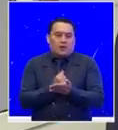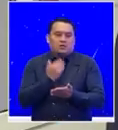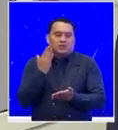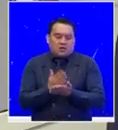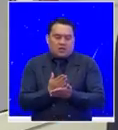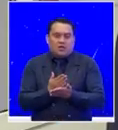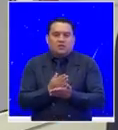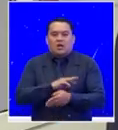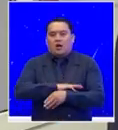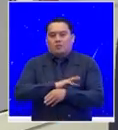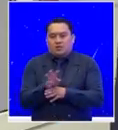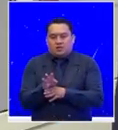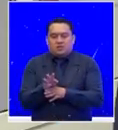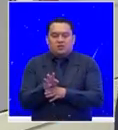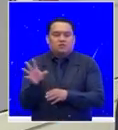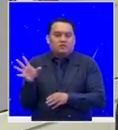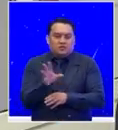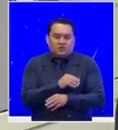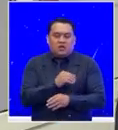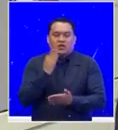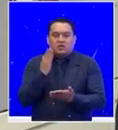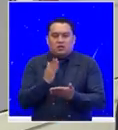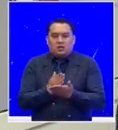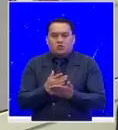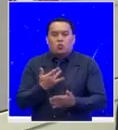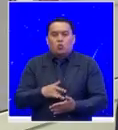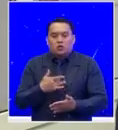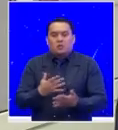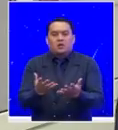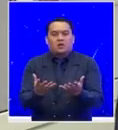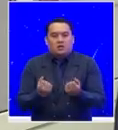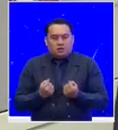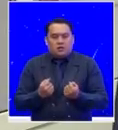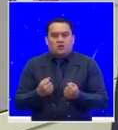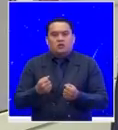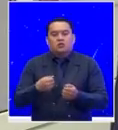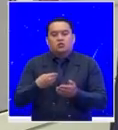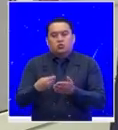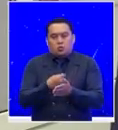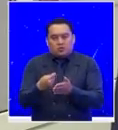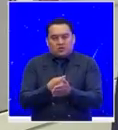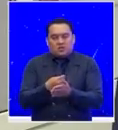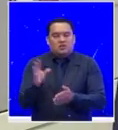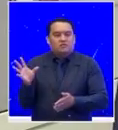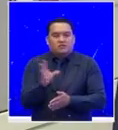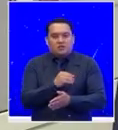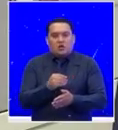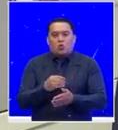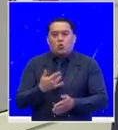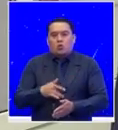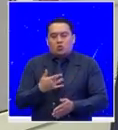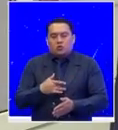семенами обеспечены, ГСМ обеспечены, удобрения получают, субсидии на все виды